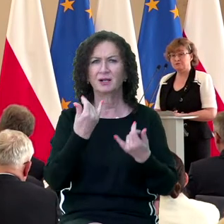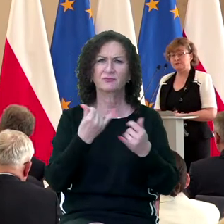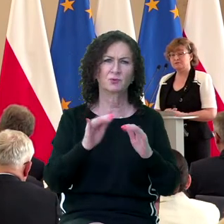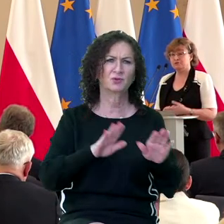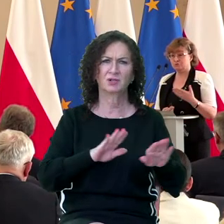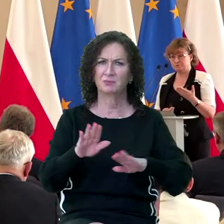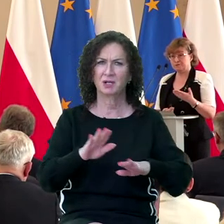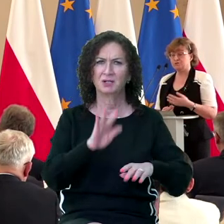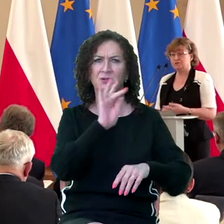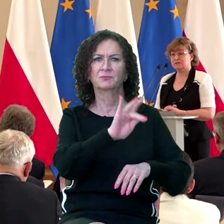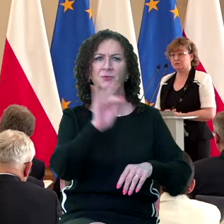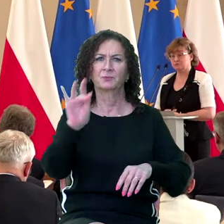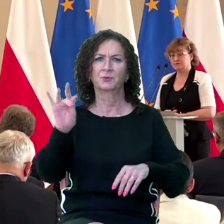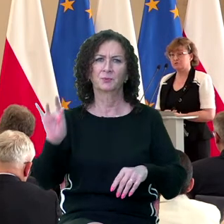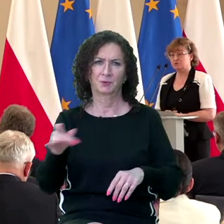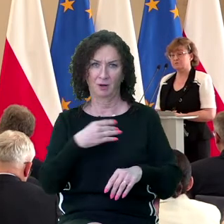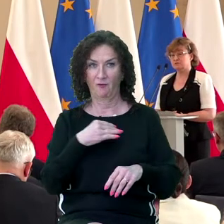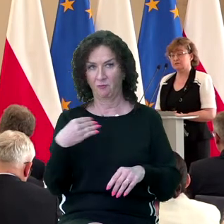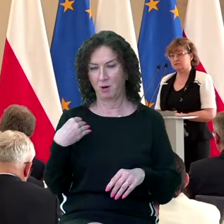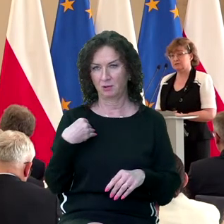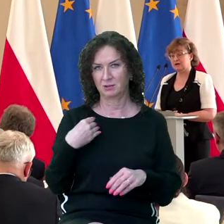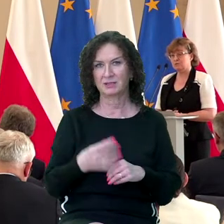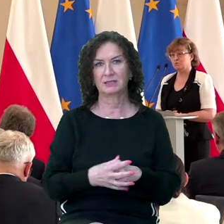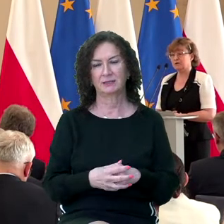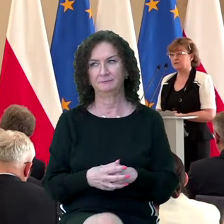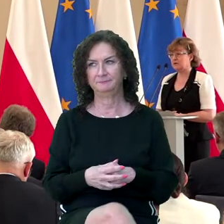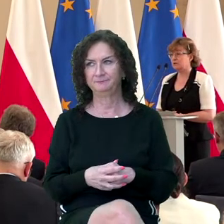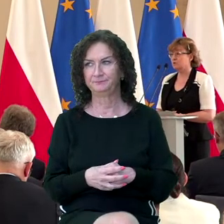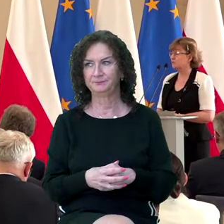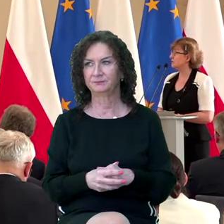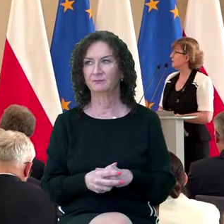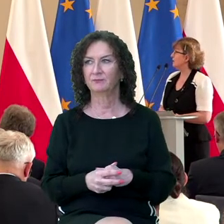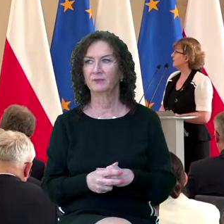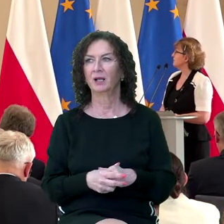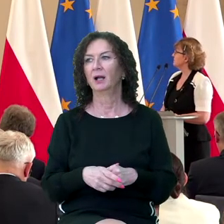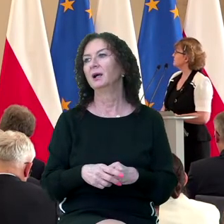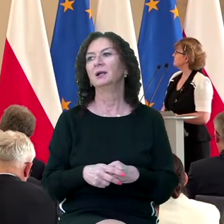mniej więcej odzwierciedla towarzyszący jej ten album katalog.